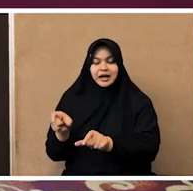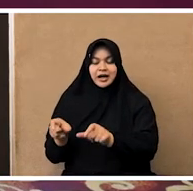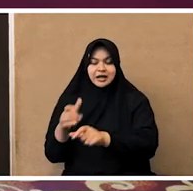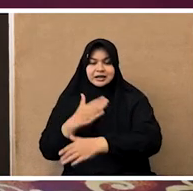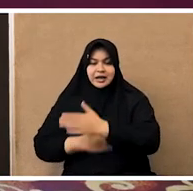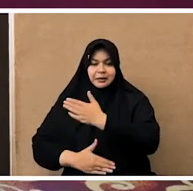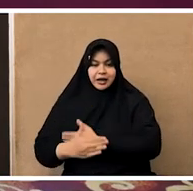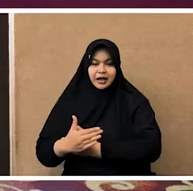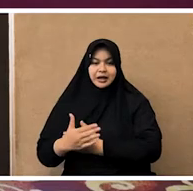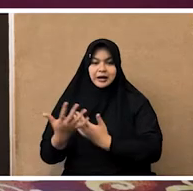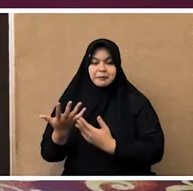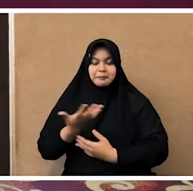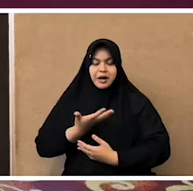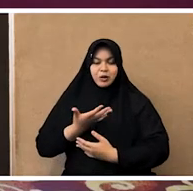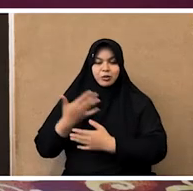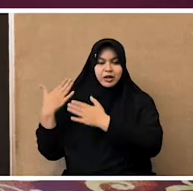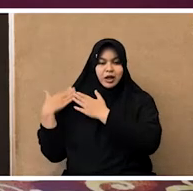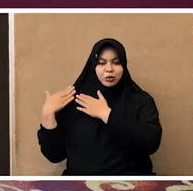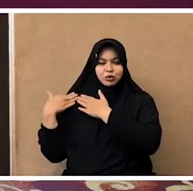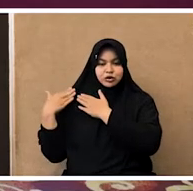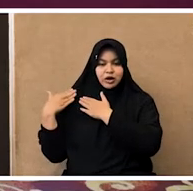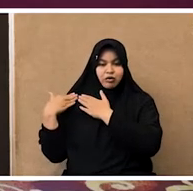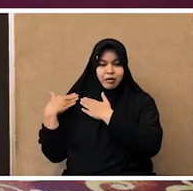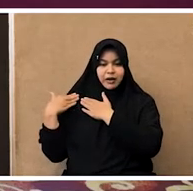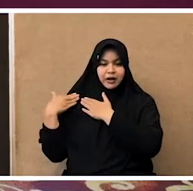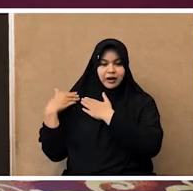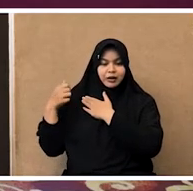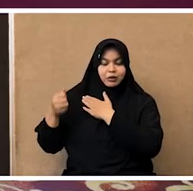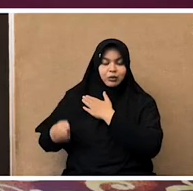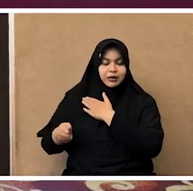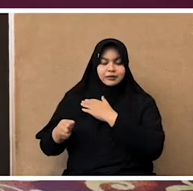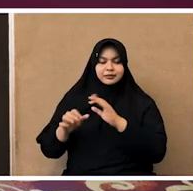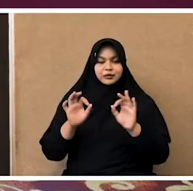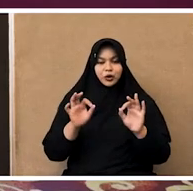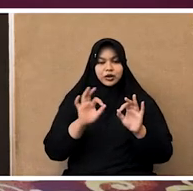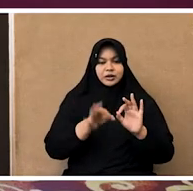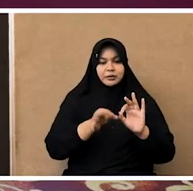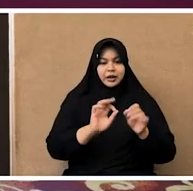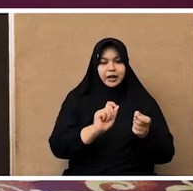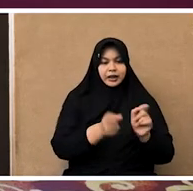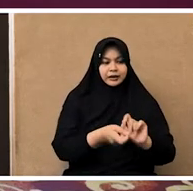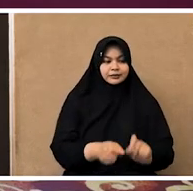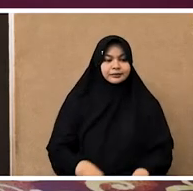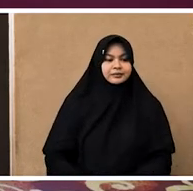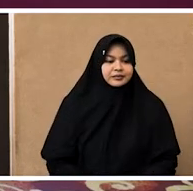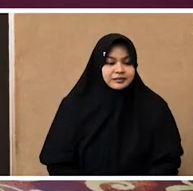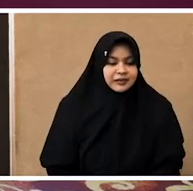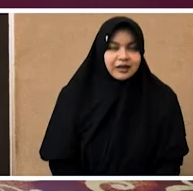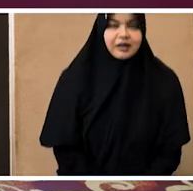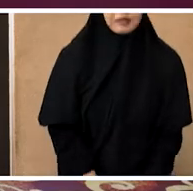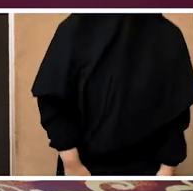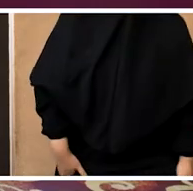disabilitas yang akan mempertanggungjawabkan pidananya Terima kasih sekarang ke